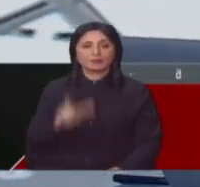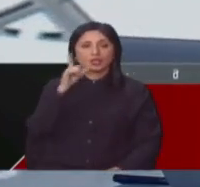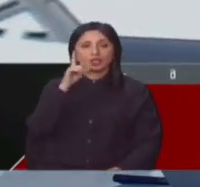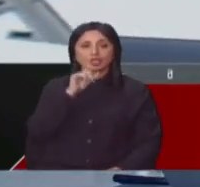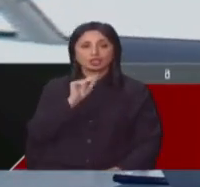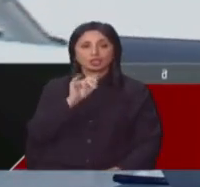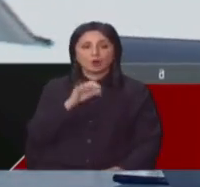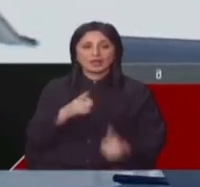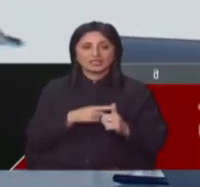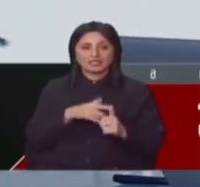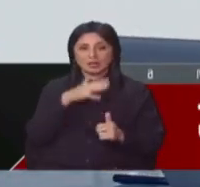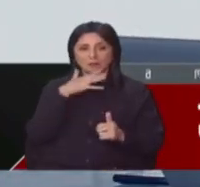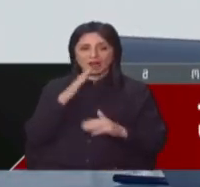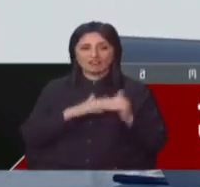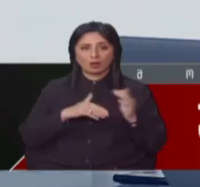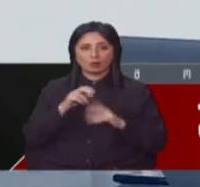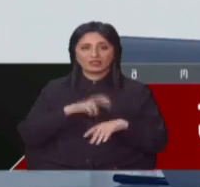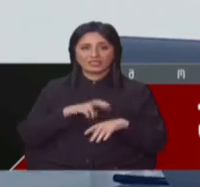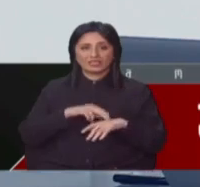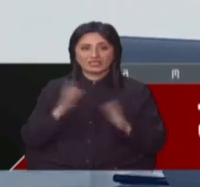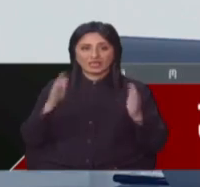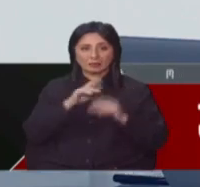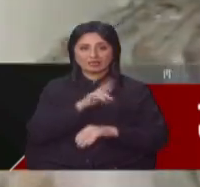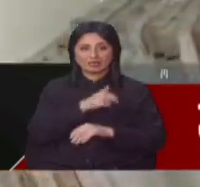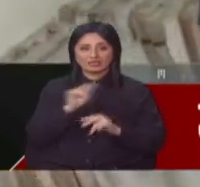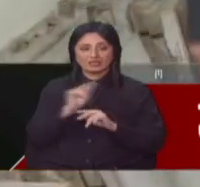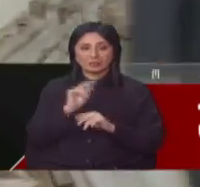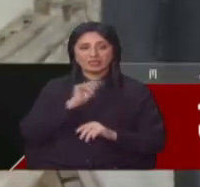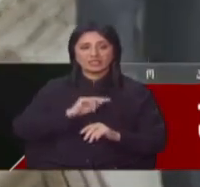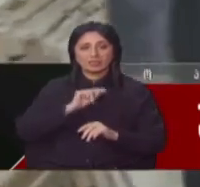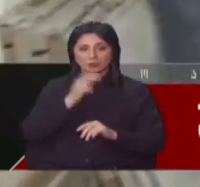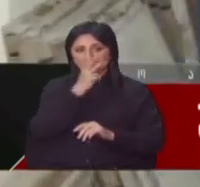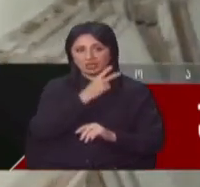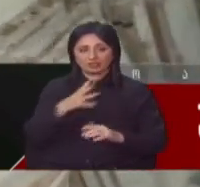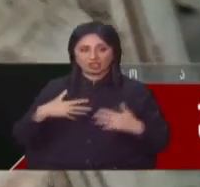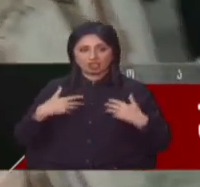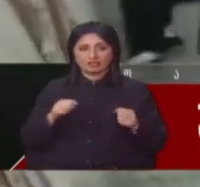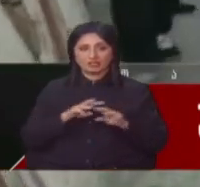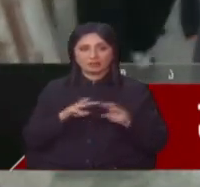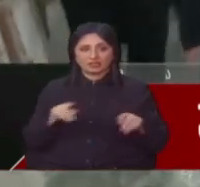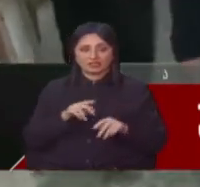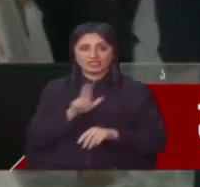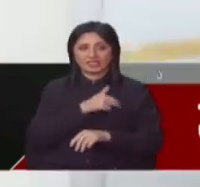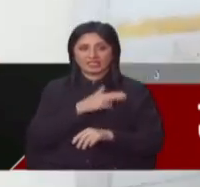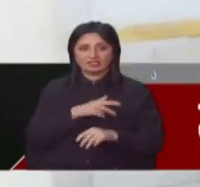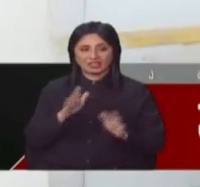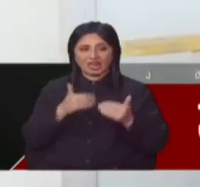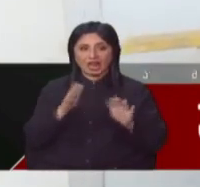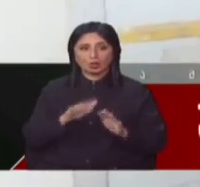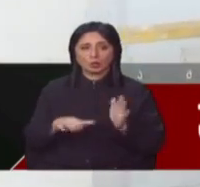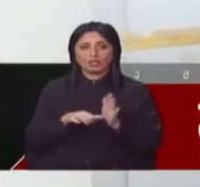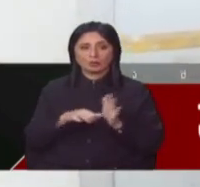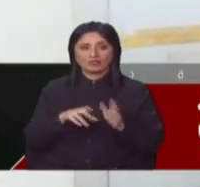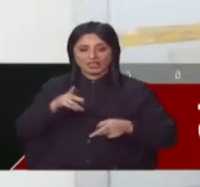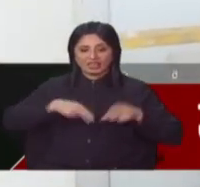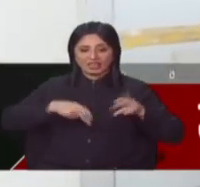Kutaisi Chobadzis sahelobis mraval profiluri samedicino datsesebulebis saremonto samushaoebi daatvaliera jandatsvis ministrma klinikashi gadaudebeli dakhmarebisa